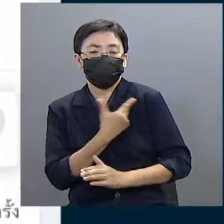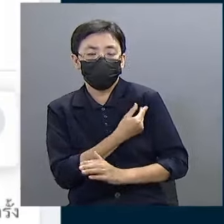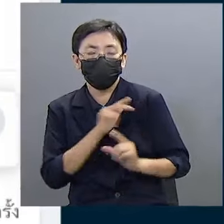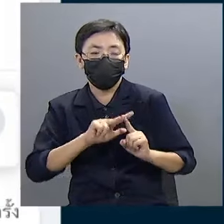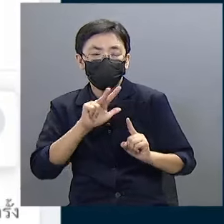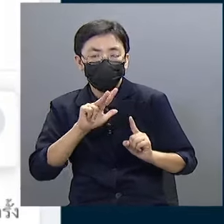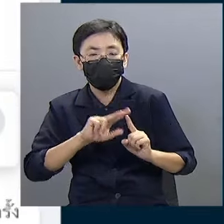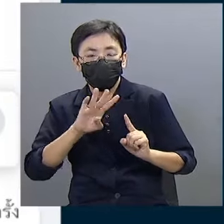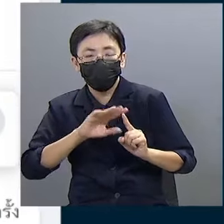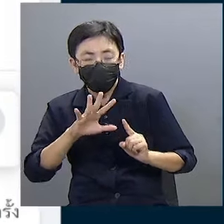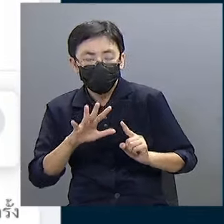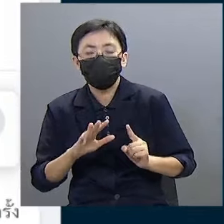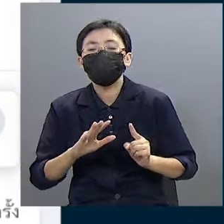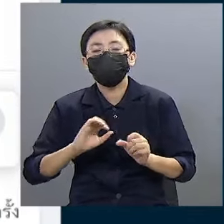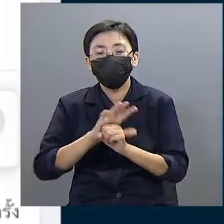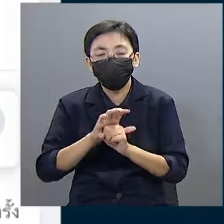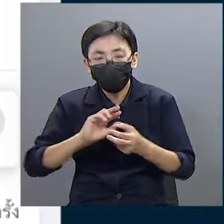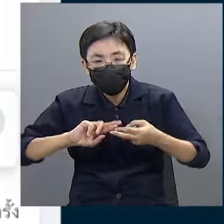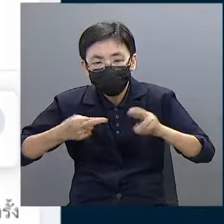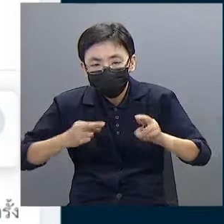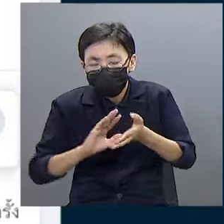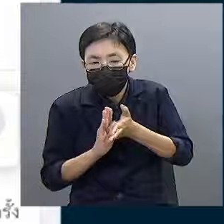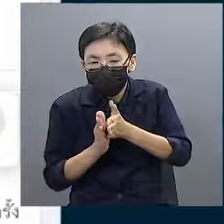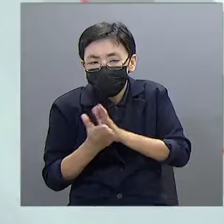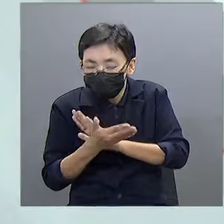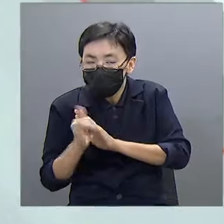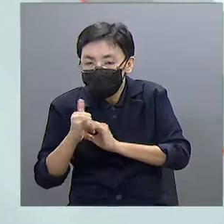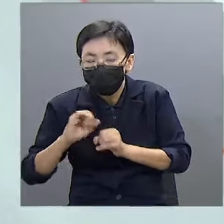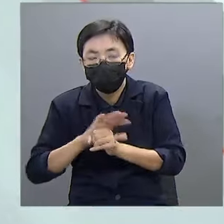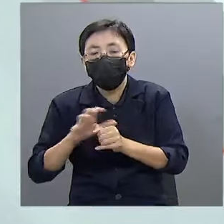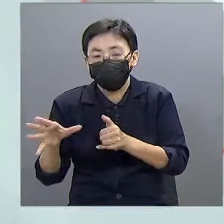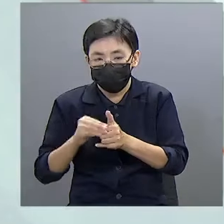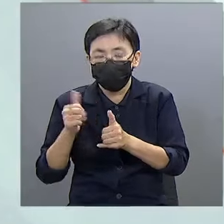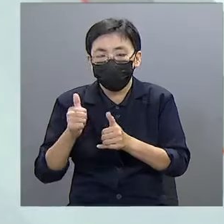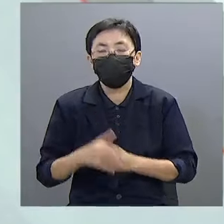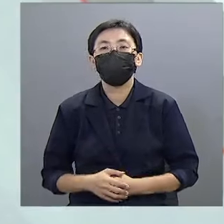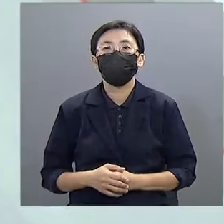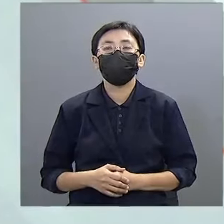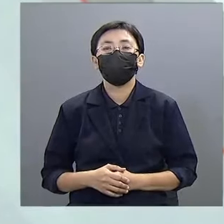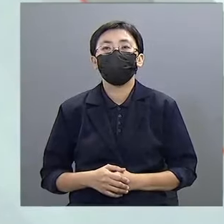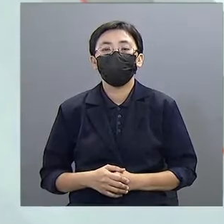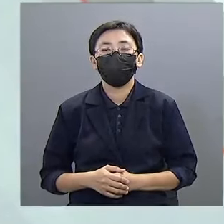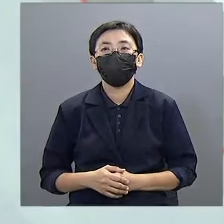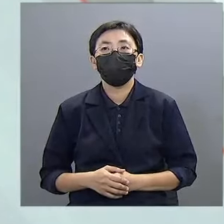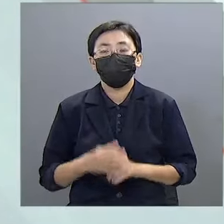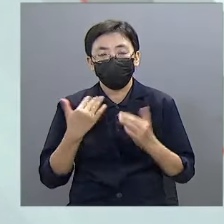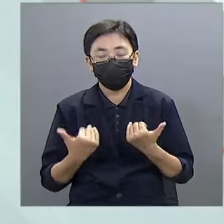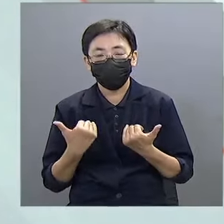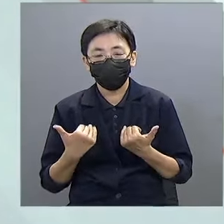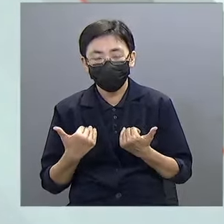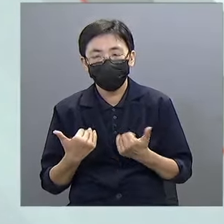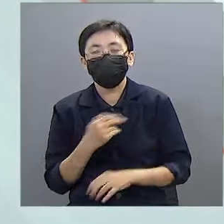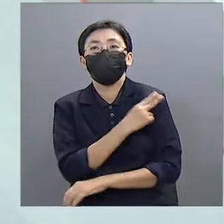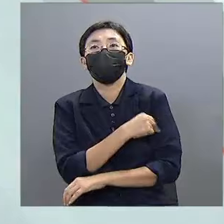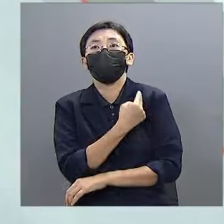กลายพันธุ์ตลอดเวลาดังนั้นก็เพิ่มโอกาสในการติดเชื้อเพิ่มมาคืนค่ะซึ่งสถานการณ์ในการติดเชื้อขณะนี้นะคะในแพร่เกียรติภูมิวงศ์รจิต